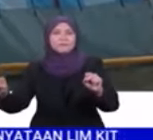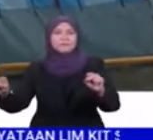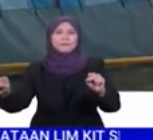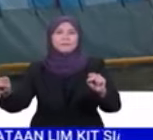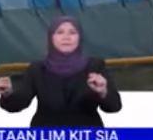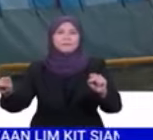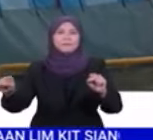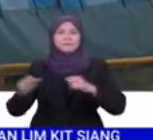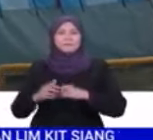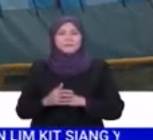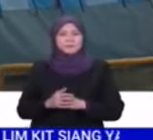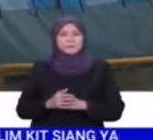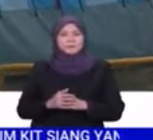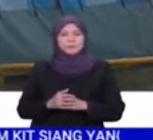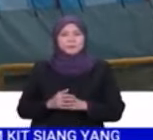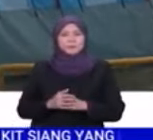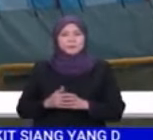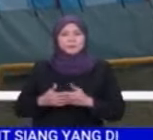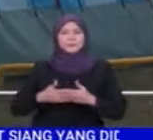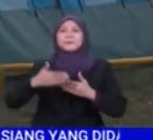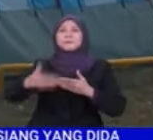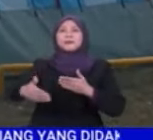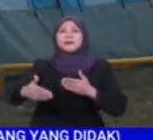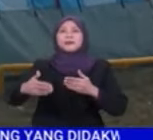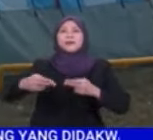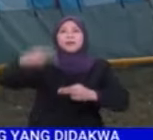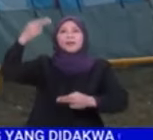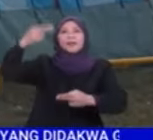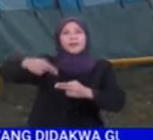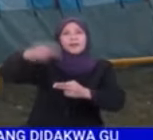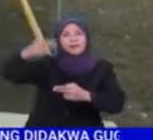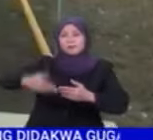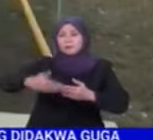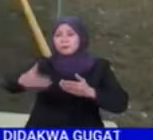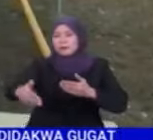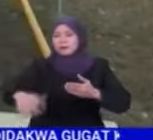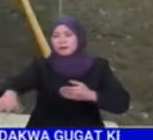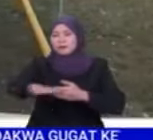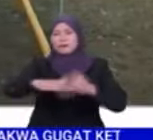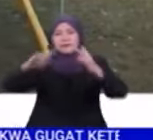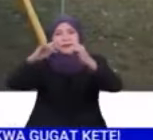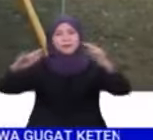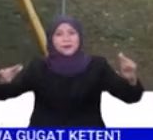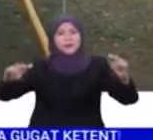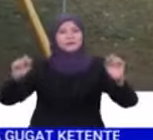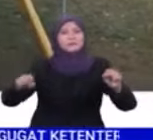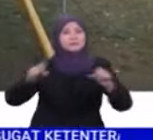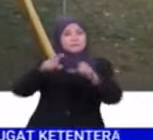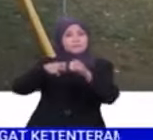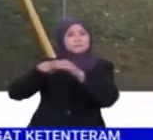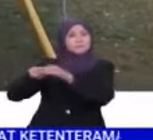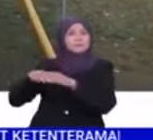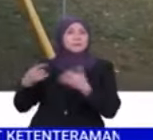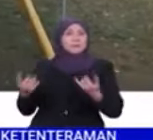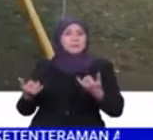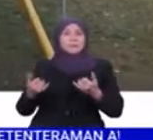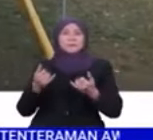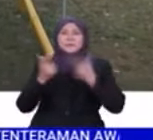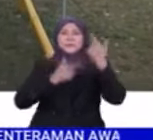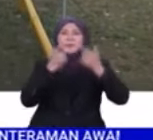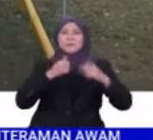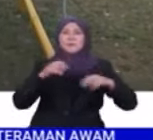private sendiri di depan Hotel The Wharf, ini adalah satu tarikan. Pasal sekarang ni banyak orang nak buat